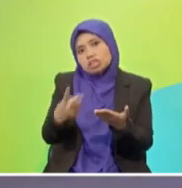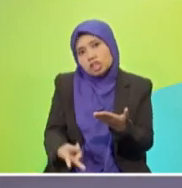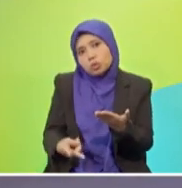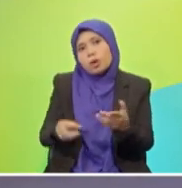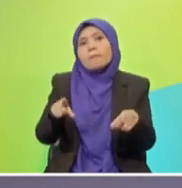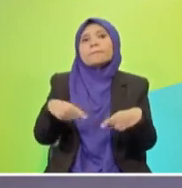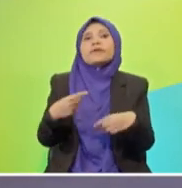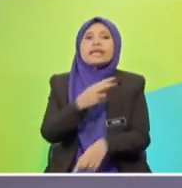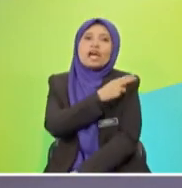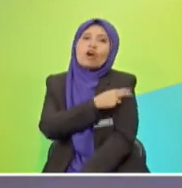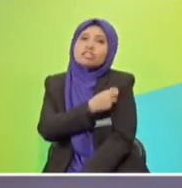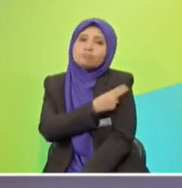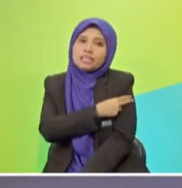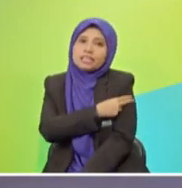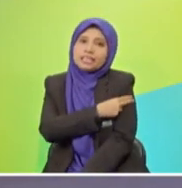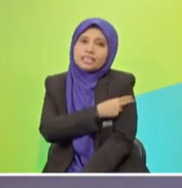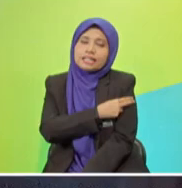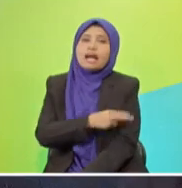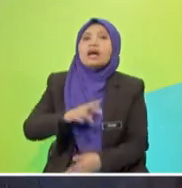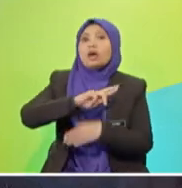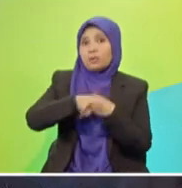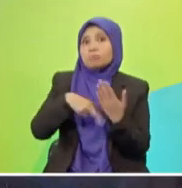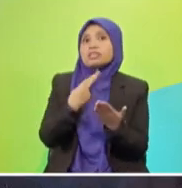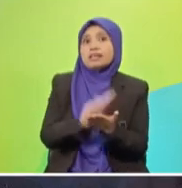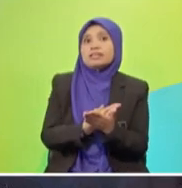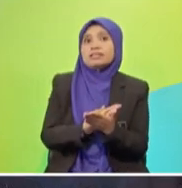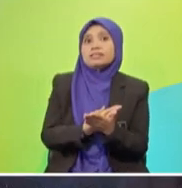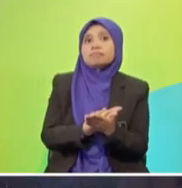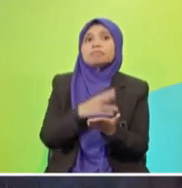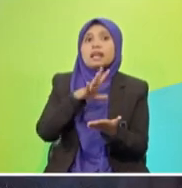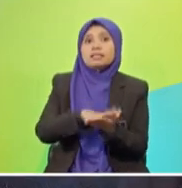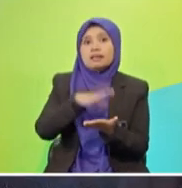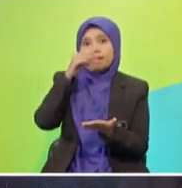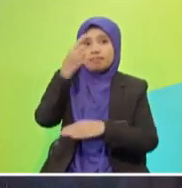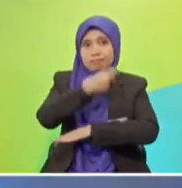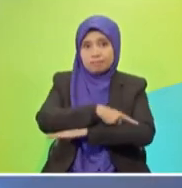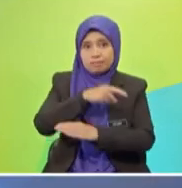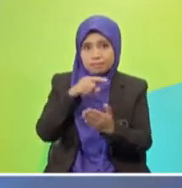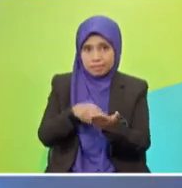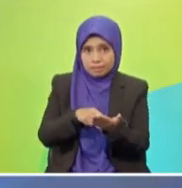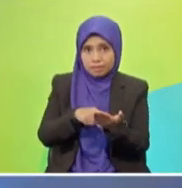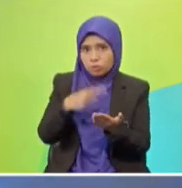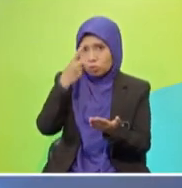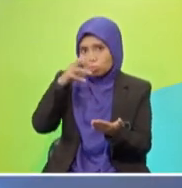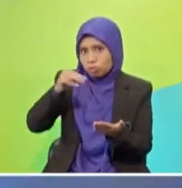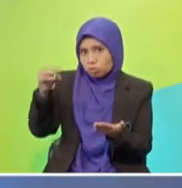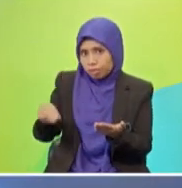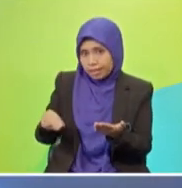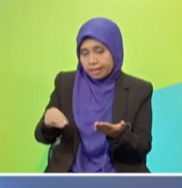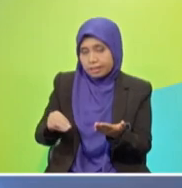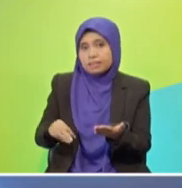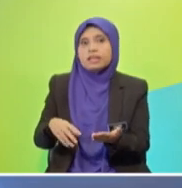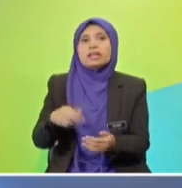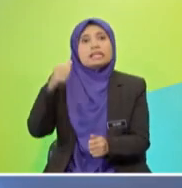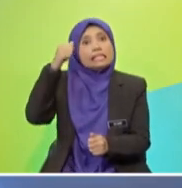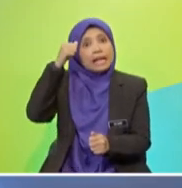apakah yang dapat kita rumuskan hari ini Cikgu Oke untuk rumusan hari ini untuk murid-murid semua Baiklah oke